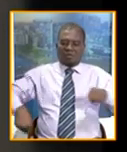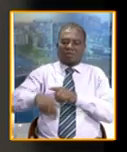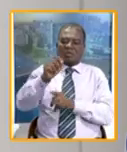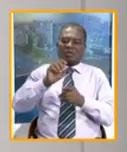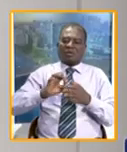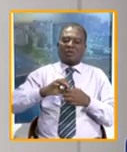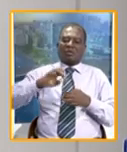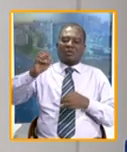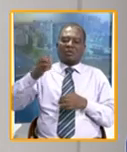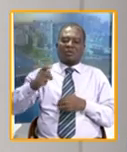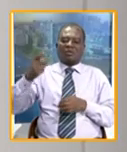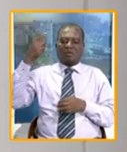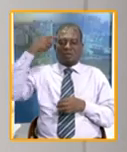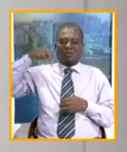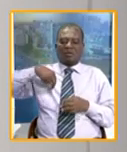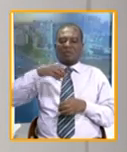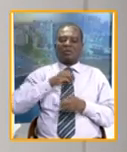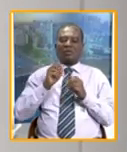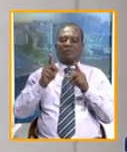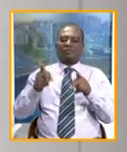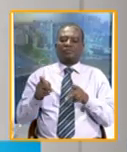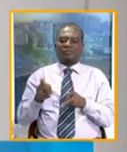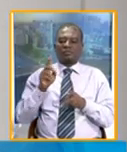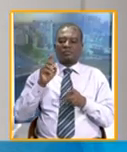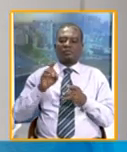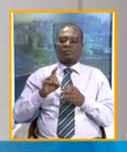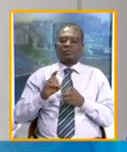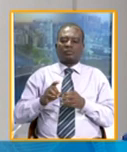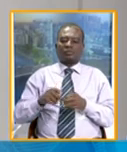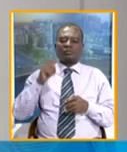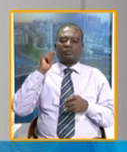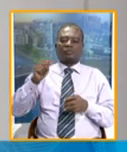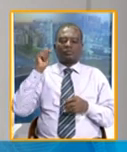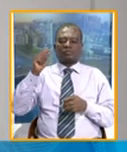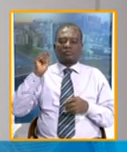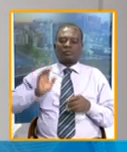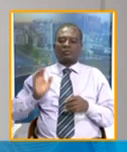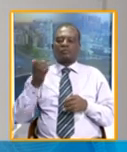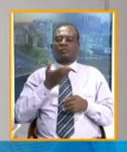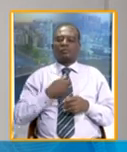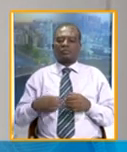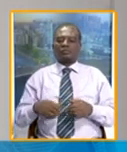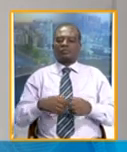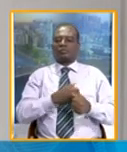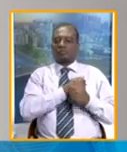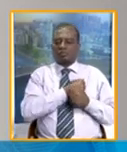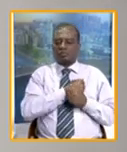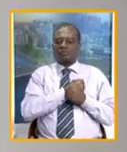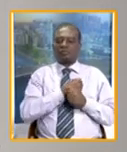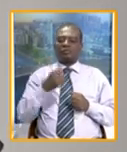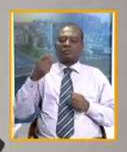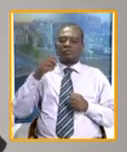Anyama. C'est pour nous l'occasion de lui témoigner notre amour et de lui rendre le peu du trop qu'il nous a